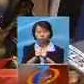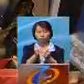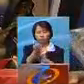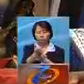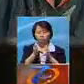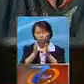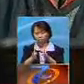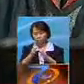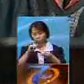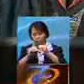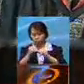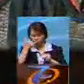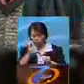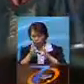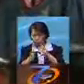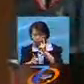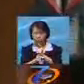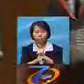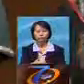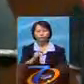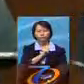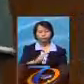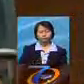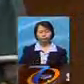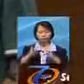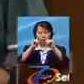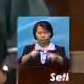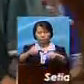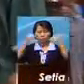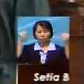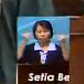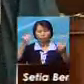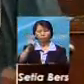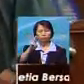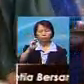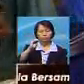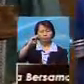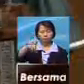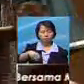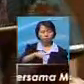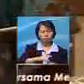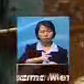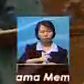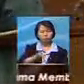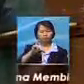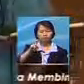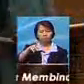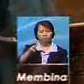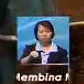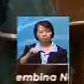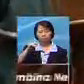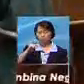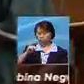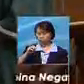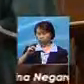saluran yang disediakan Tengku Abdullah hadir ke Majlis kvok UMP kali ke1 dius UMP gambang